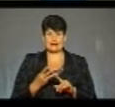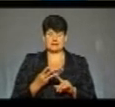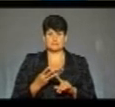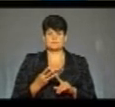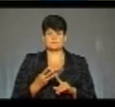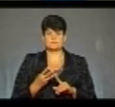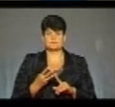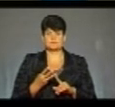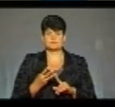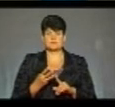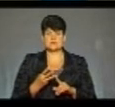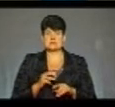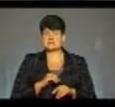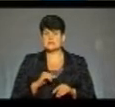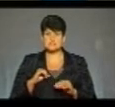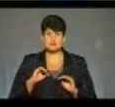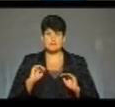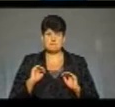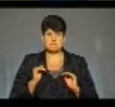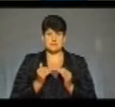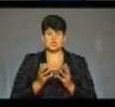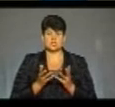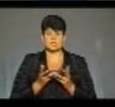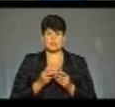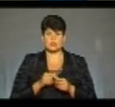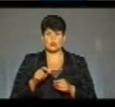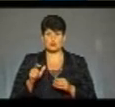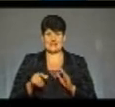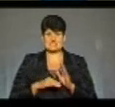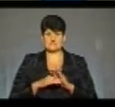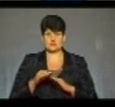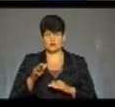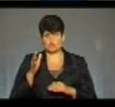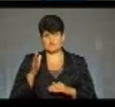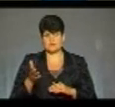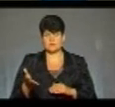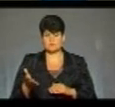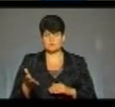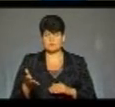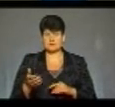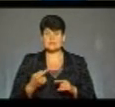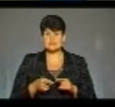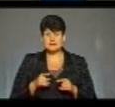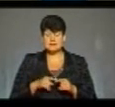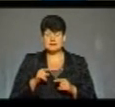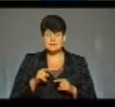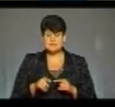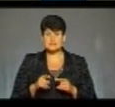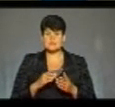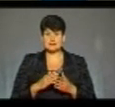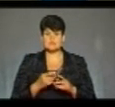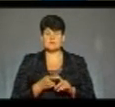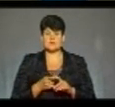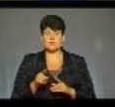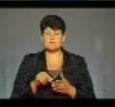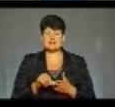ознака, що найменша кількість людей з вищою освітою. І знову ж таки, це тенденція притаманна і